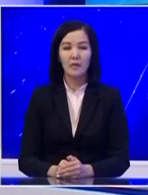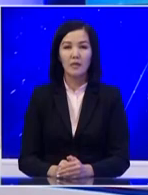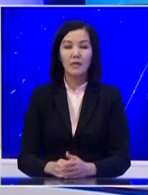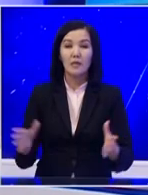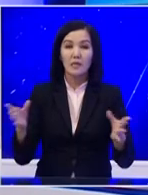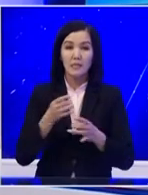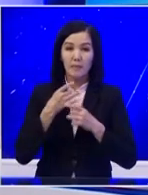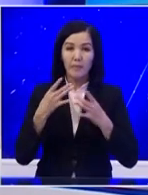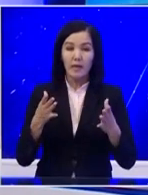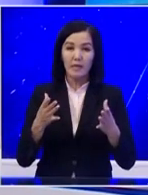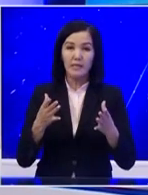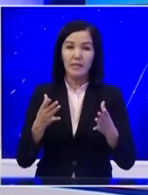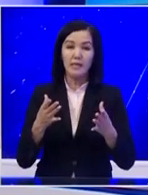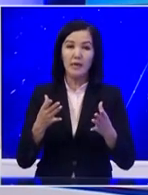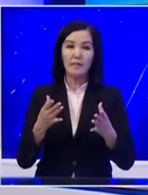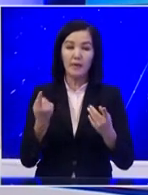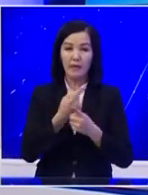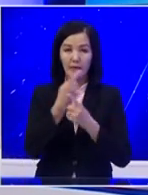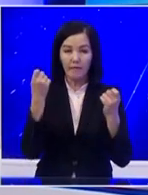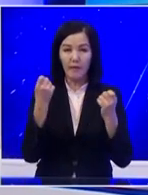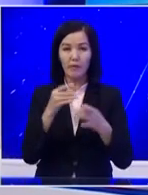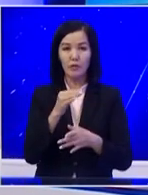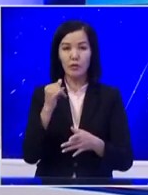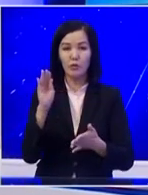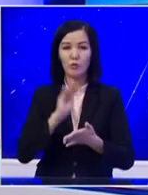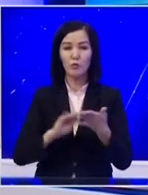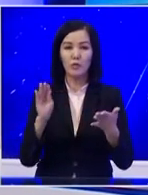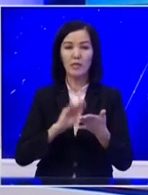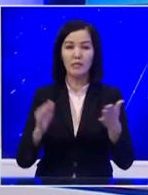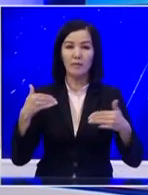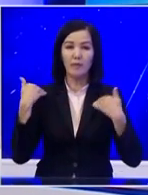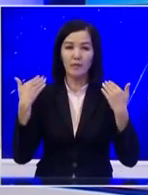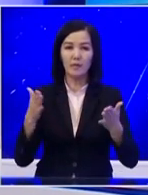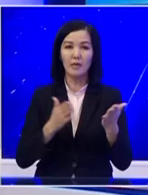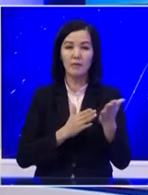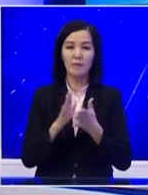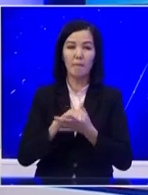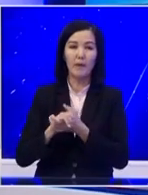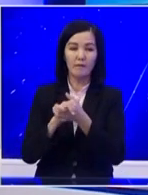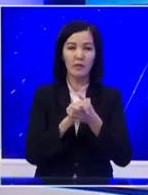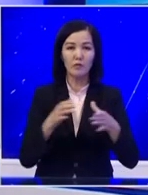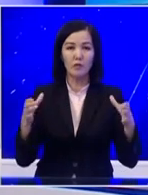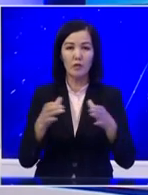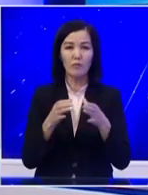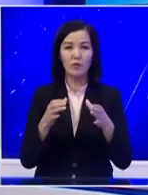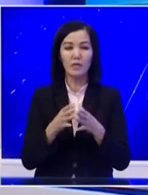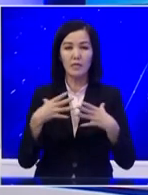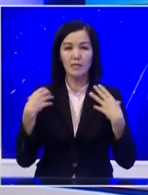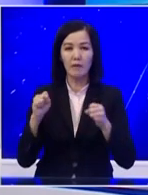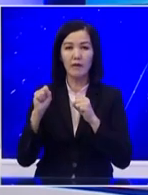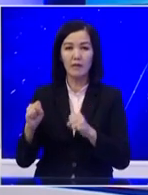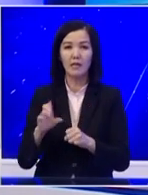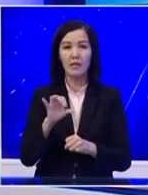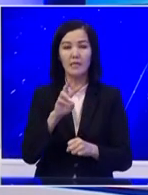С предстоящим днем работников связи и информации ЖТСУ-ских журналистов поздравил отраслевой профсоюз работников системы здравоохранения